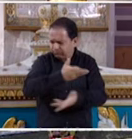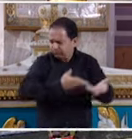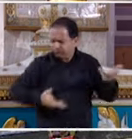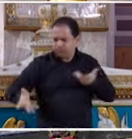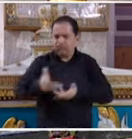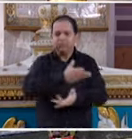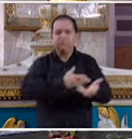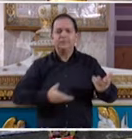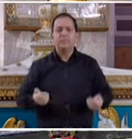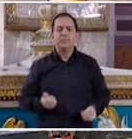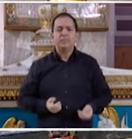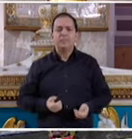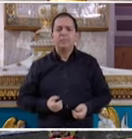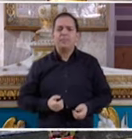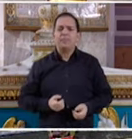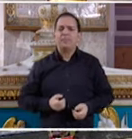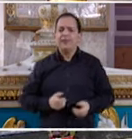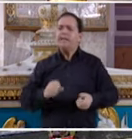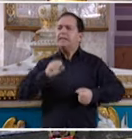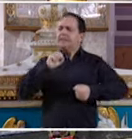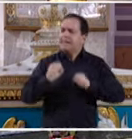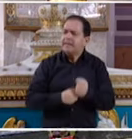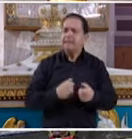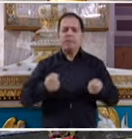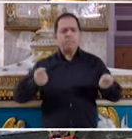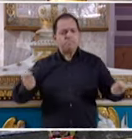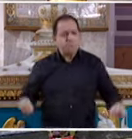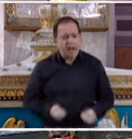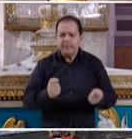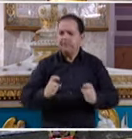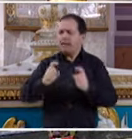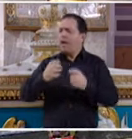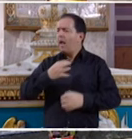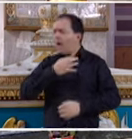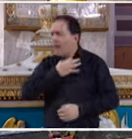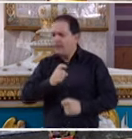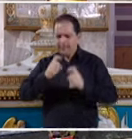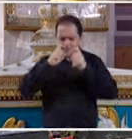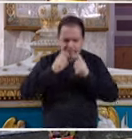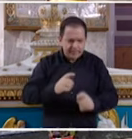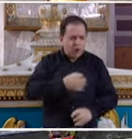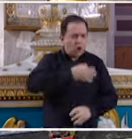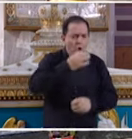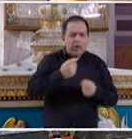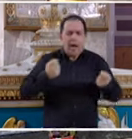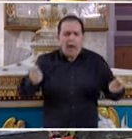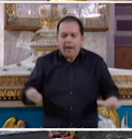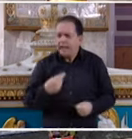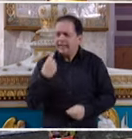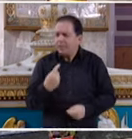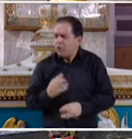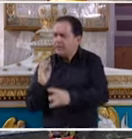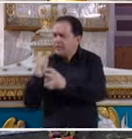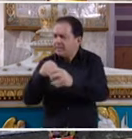Δηλαδή, σύνολο κινήσεων, πράξεων, αναγκών, λόγων, έργων, συναναστροφών,